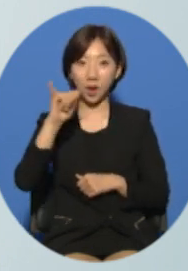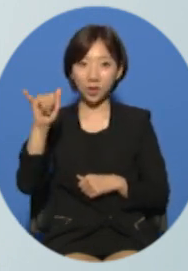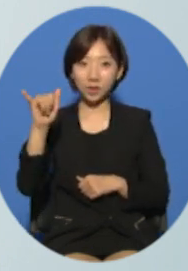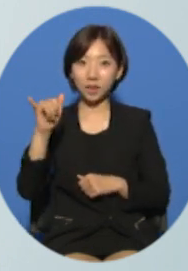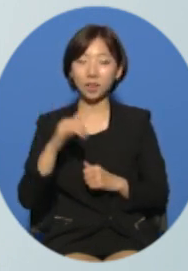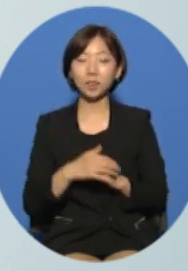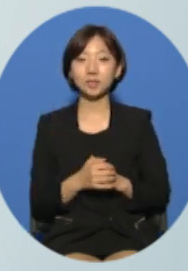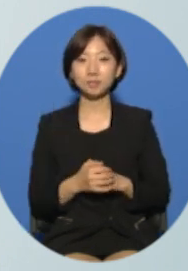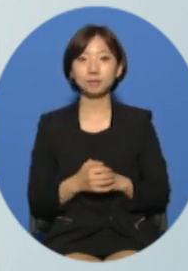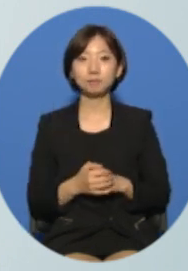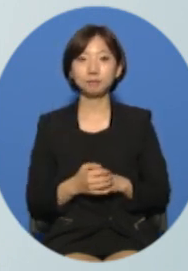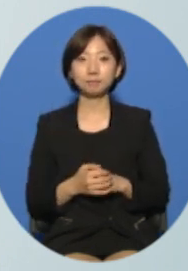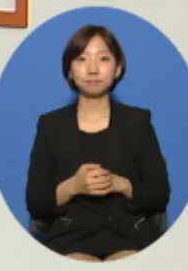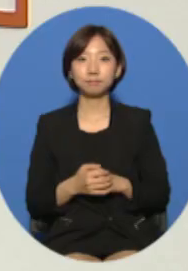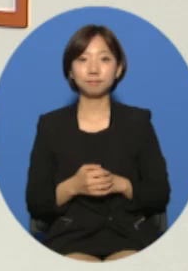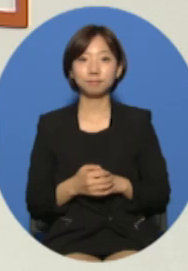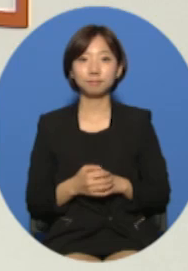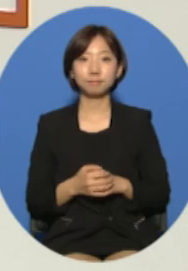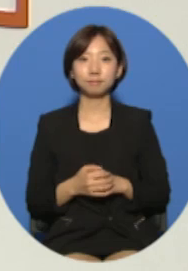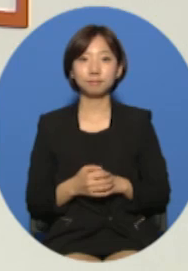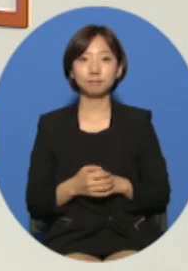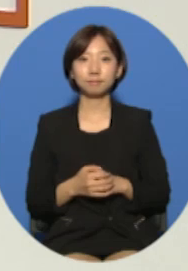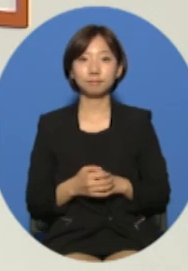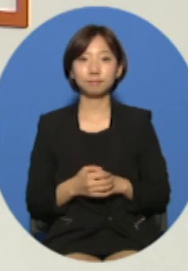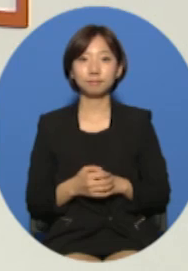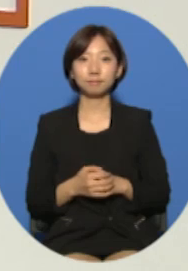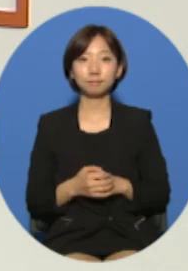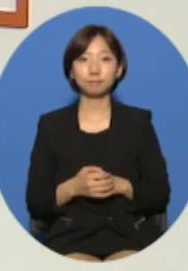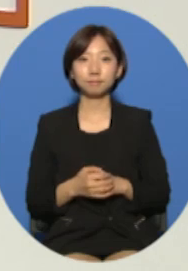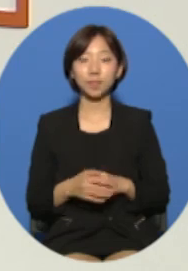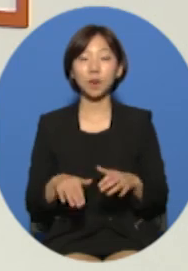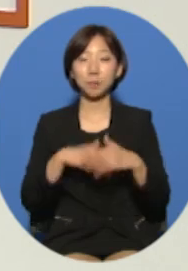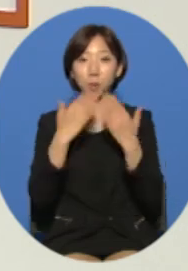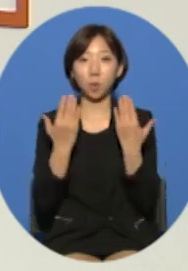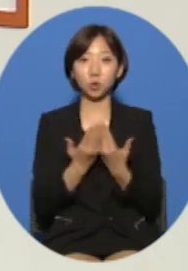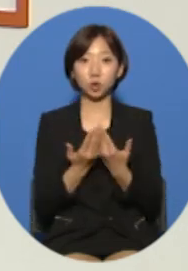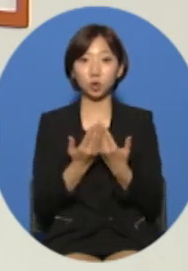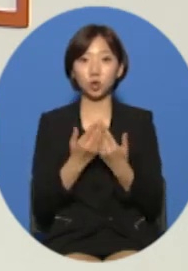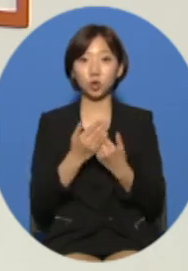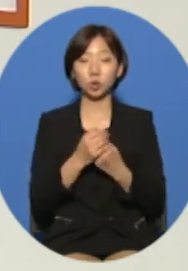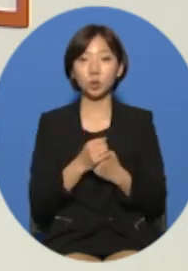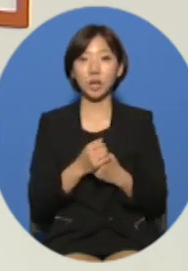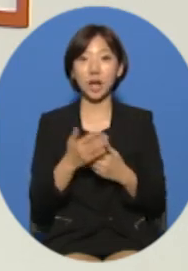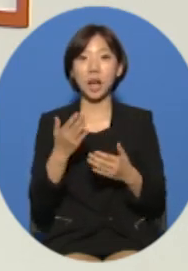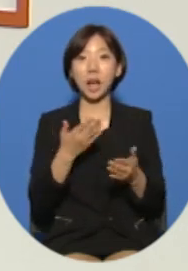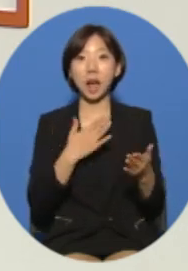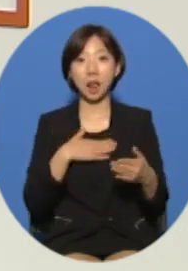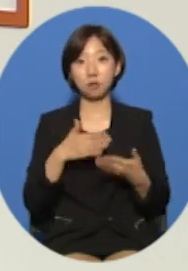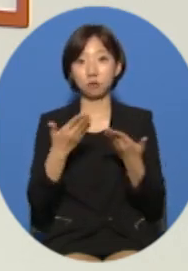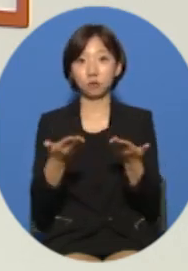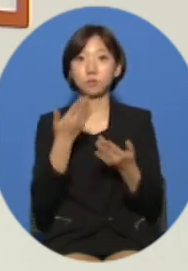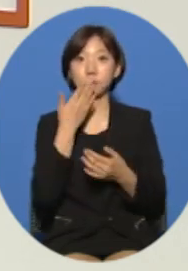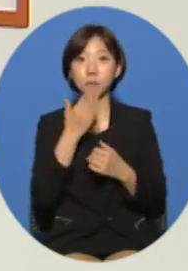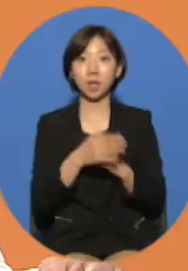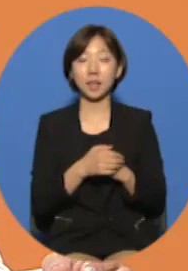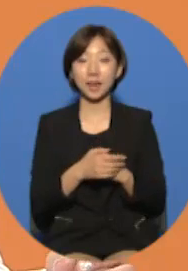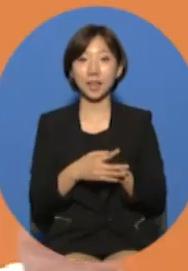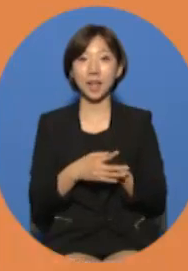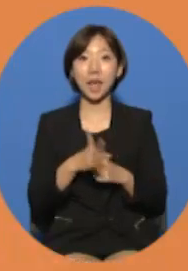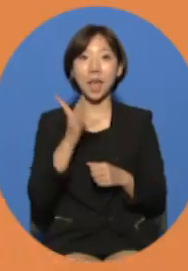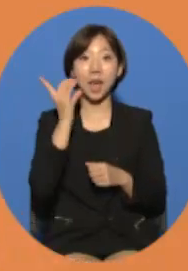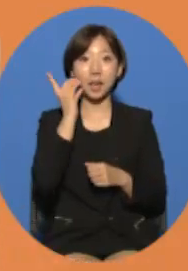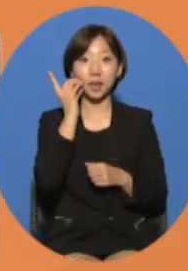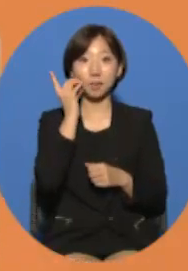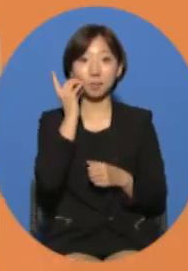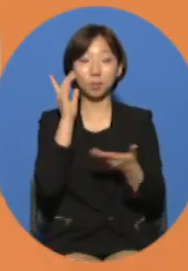없이. 1390 국번 없이. 네. 예, 그쪽으로 하면은 전화로도 안내 받으실 수가 있습니다. 네. 네. 스마트폰만 있으면